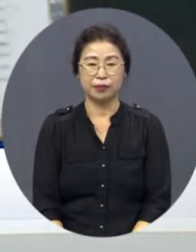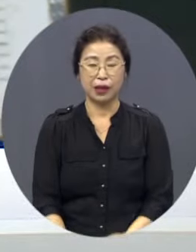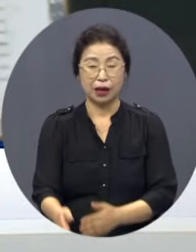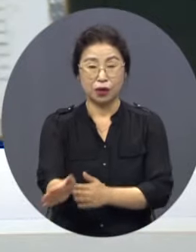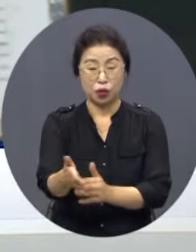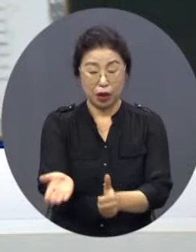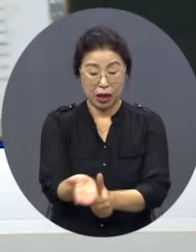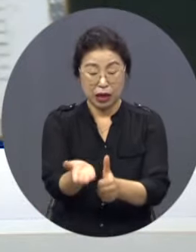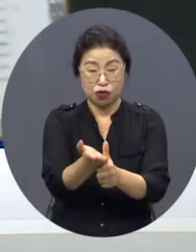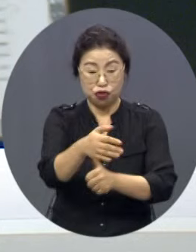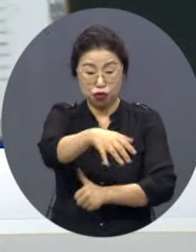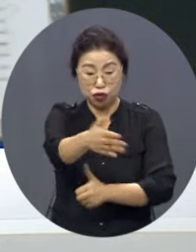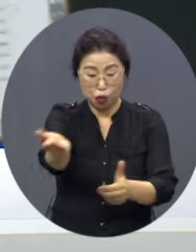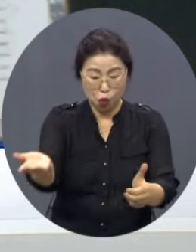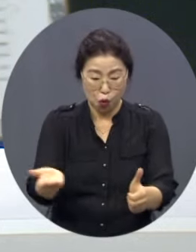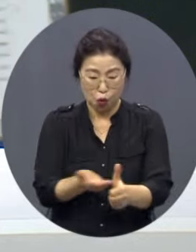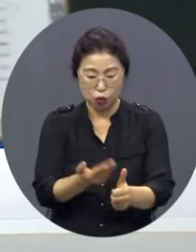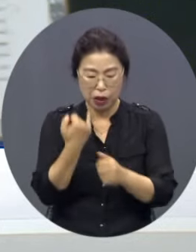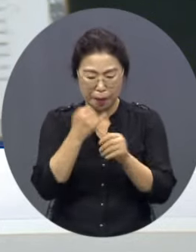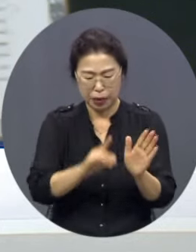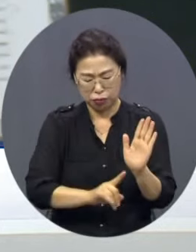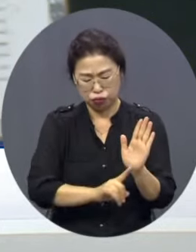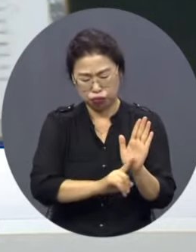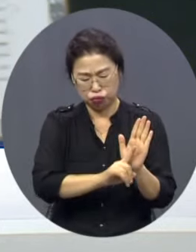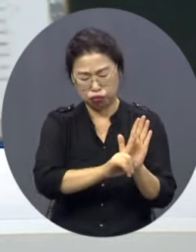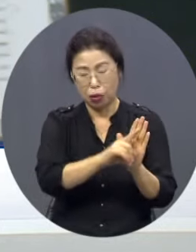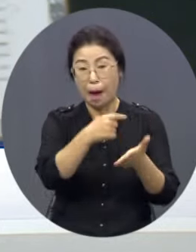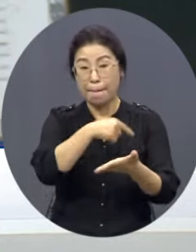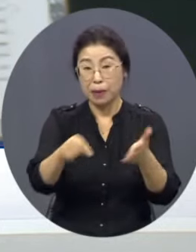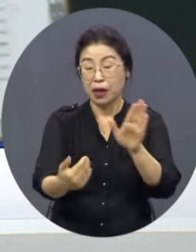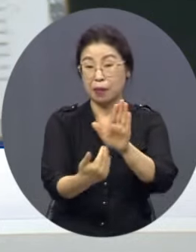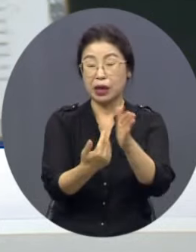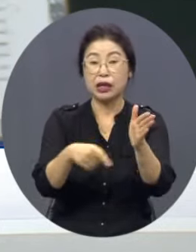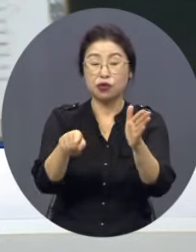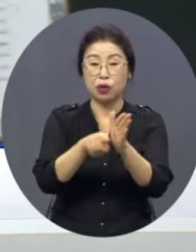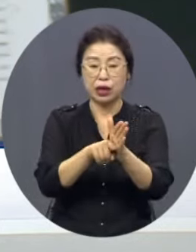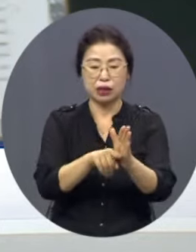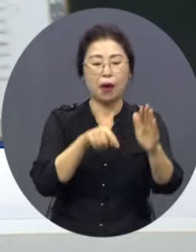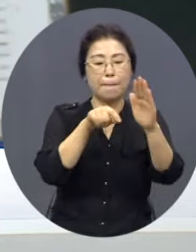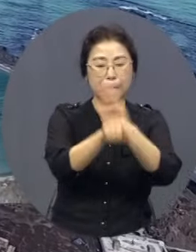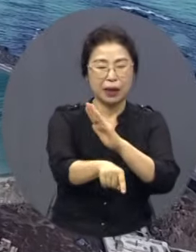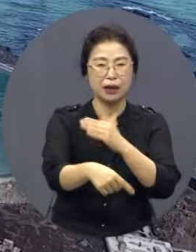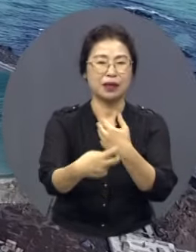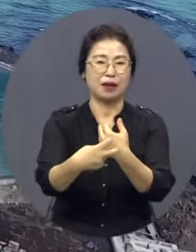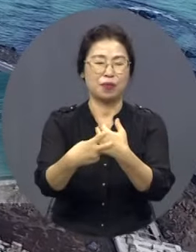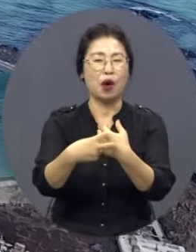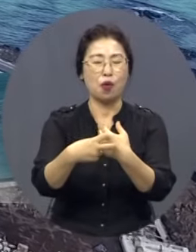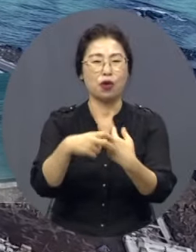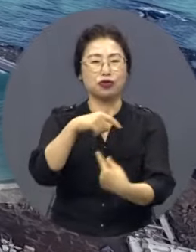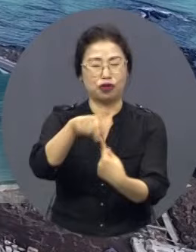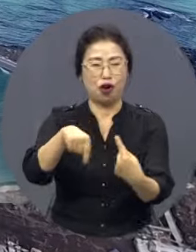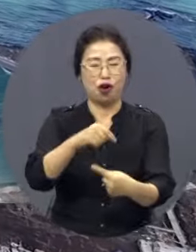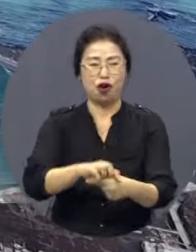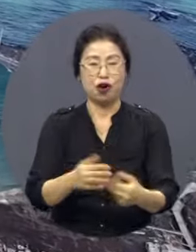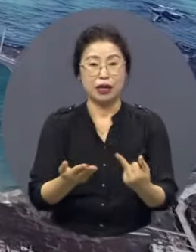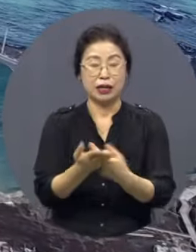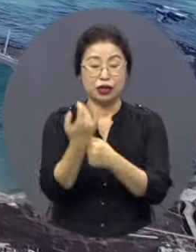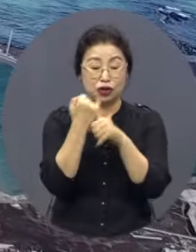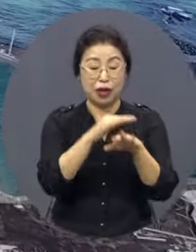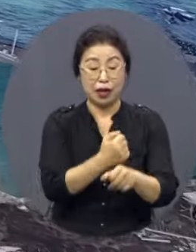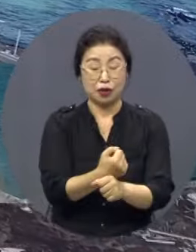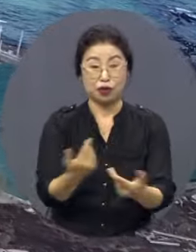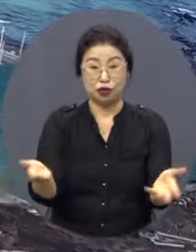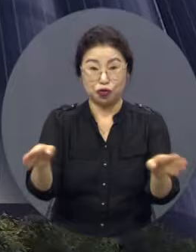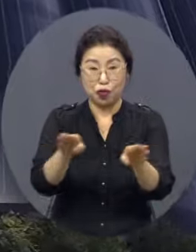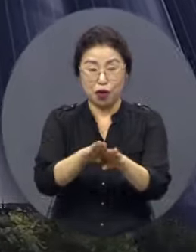양식장의 고수온 피해를 막기 위해 민관협력 현장이동병원 운영이 확대됩니다. 제주도